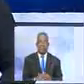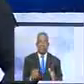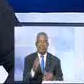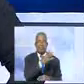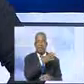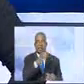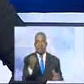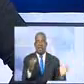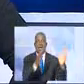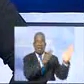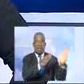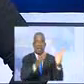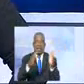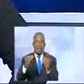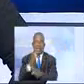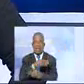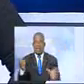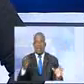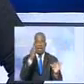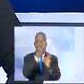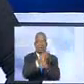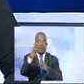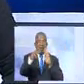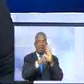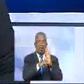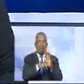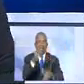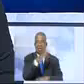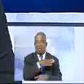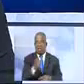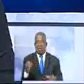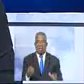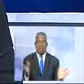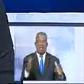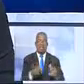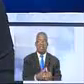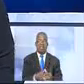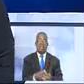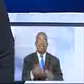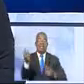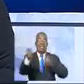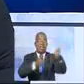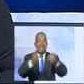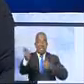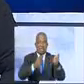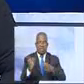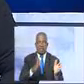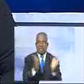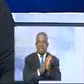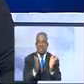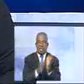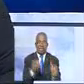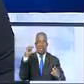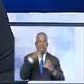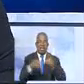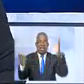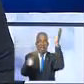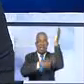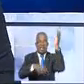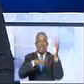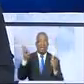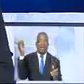Améliorer le fonctionnement des structures en charge de la gestion des établissements scolaires dans le Lodibois, c'est l'objet principal d'un partenariat